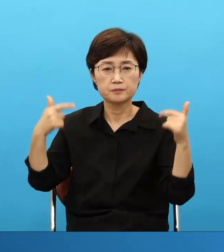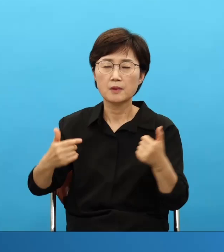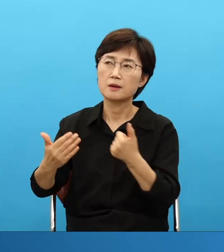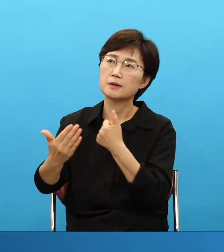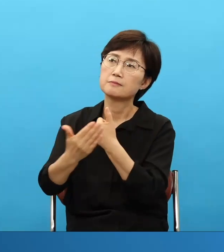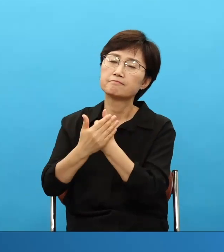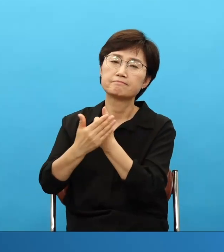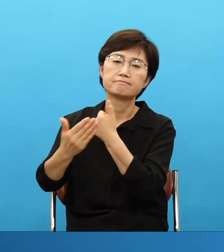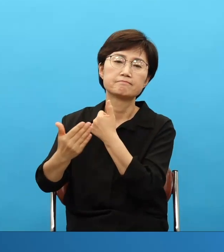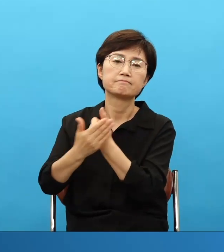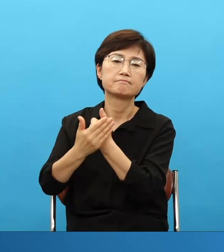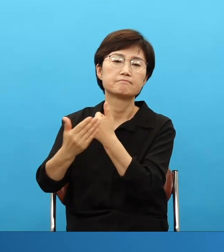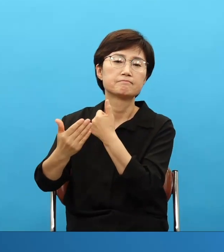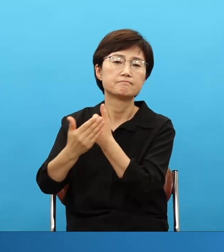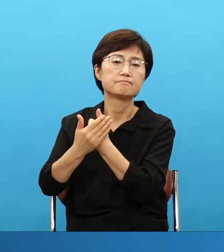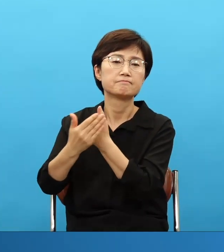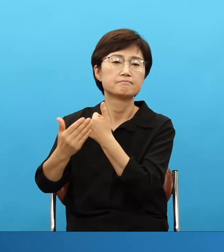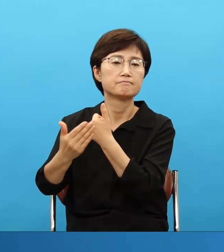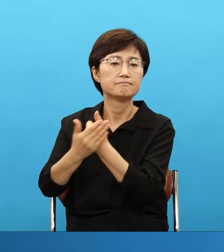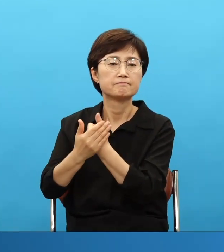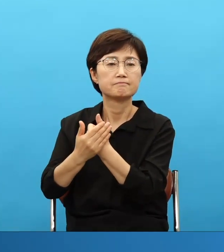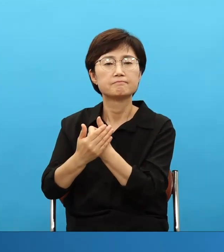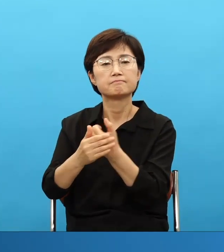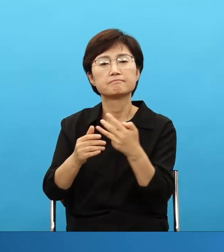내편에서서 항상